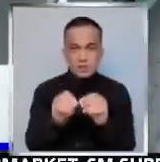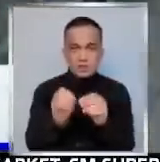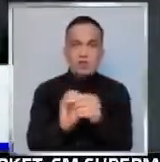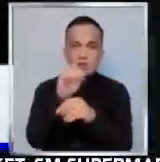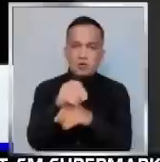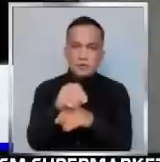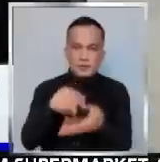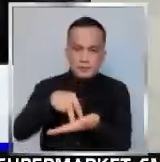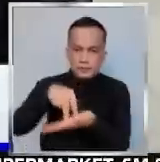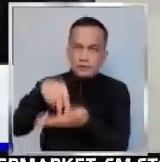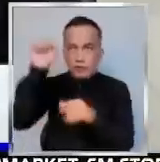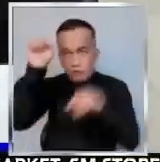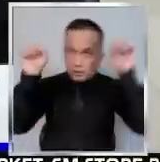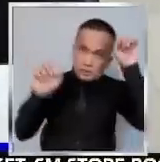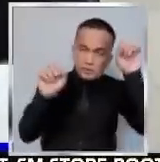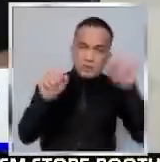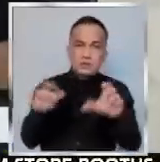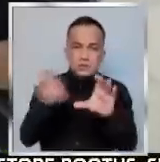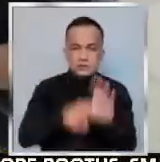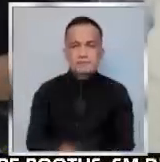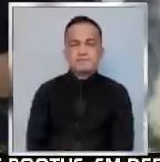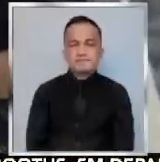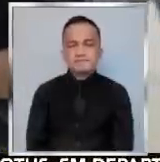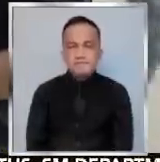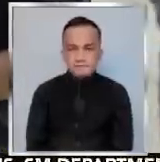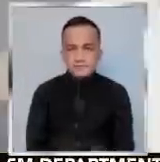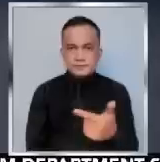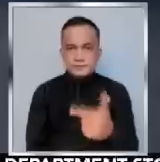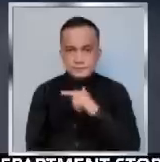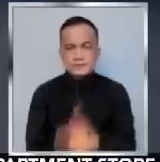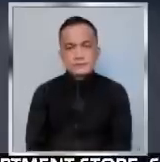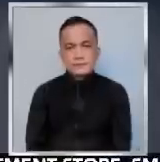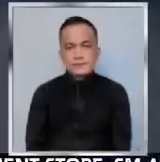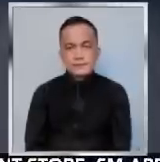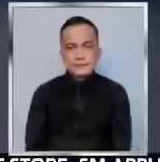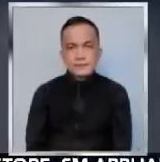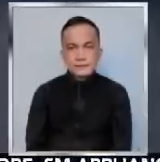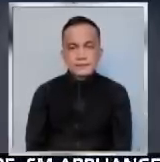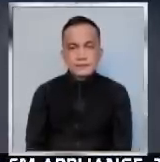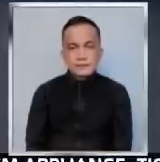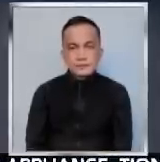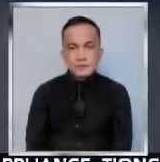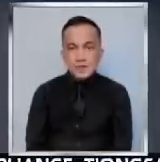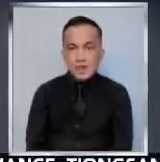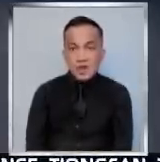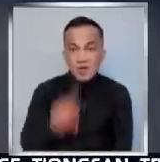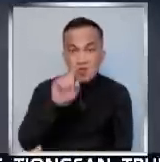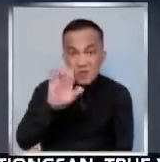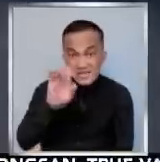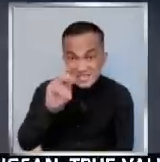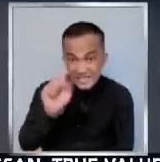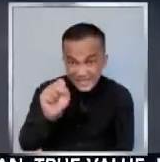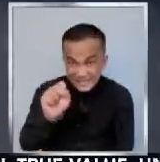pinapatayong pasahero. Maki Pulido, Nakatutok, 24 Oras. Isang sentimo na lang, 59